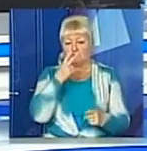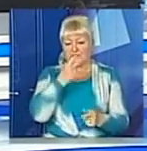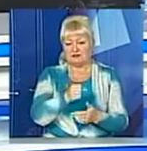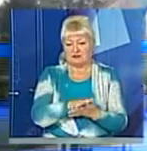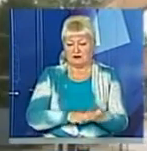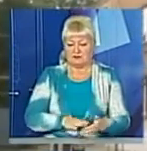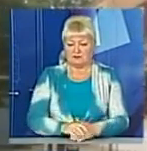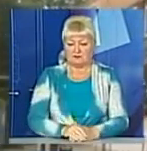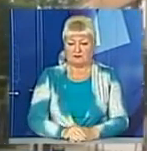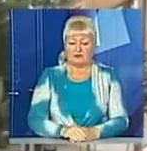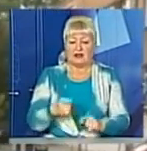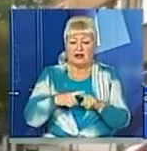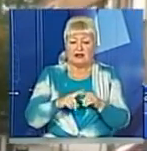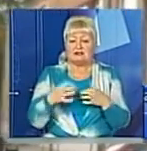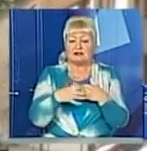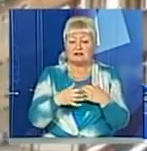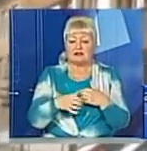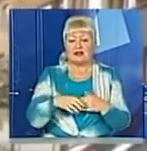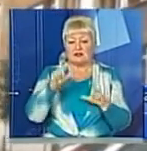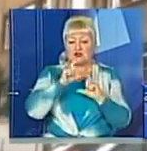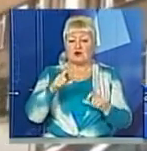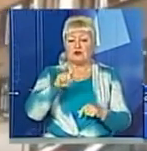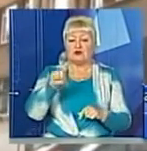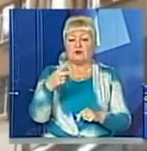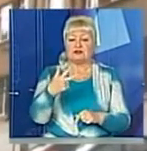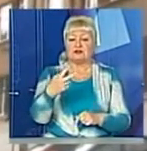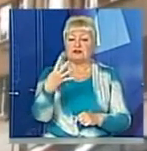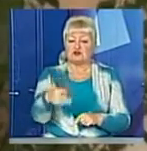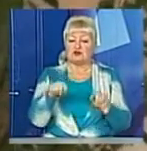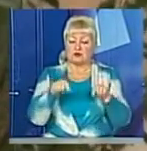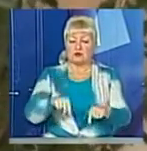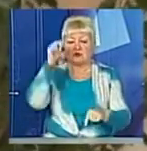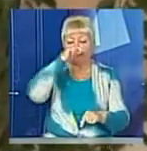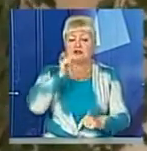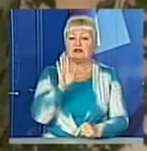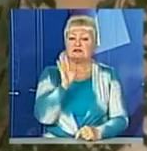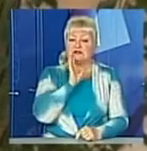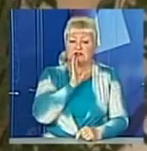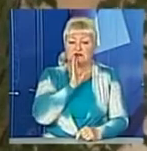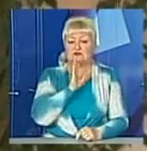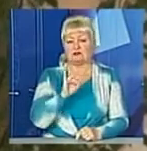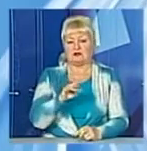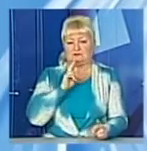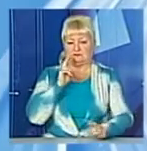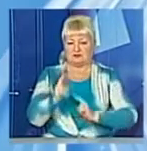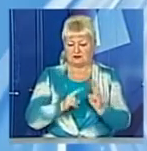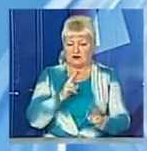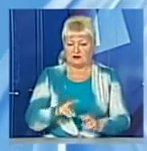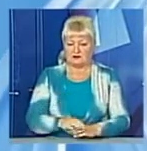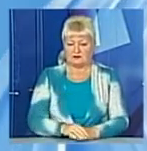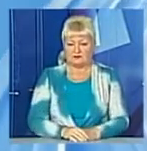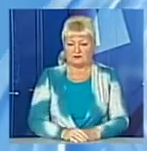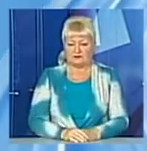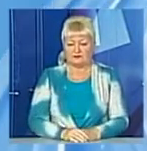далі. Це середня загальноосвітня школа номер 34. Саме тут навчається дівчинка із небанальними скаргами. Мене